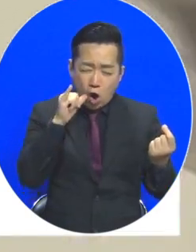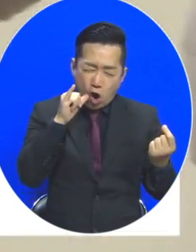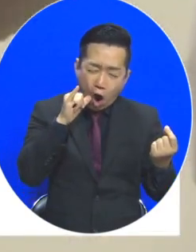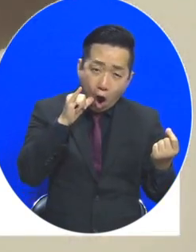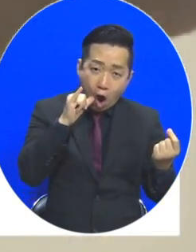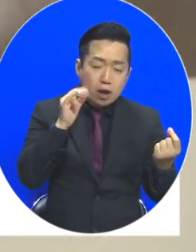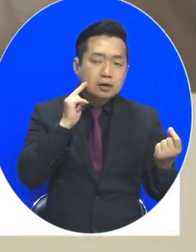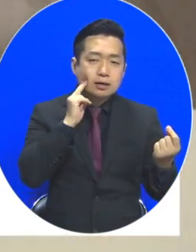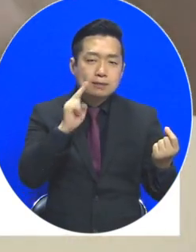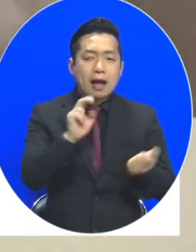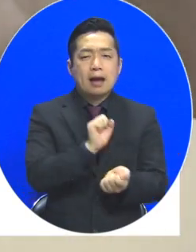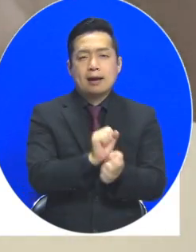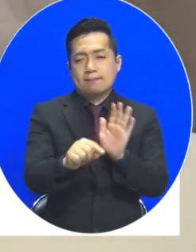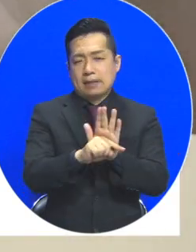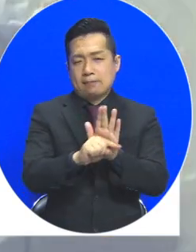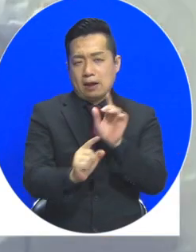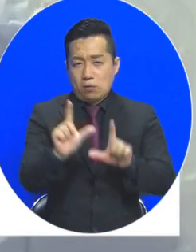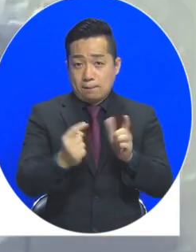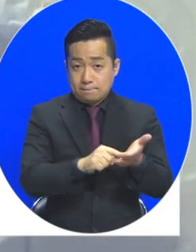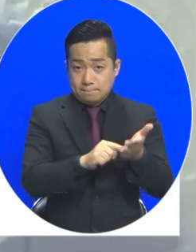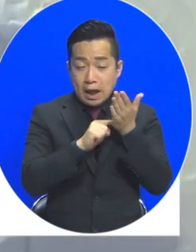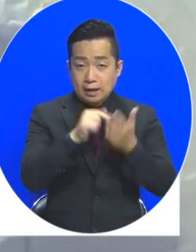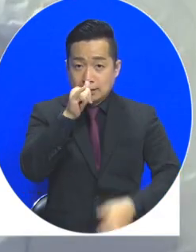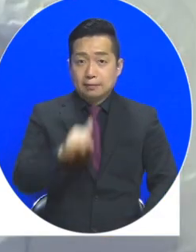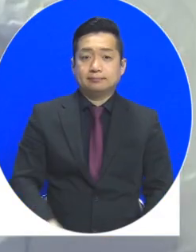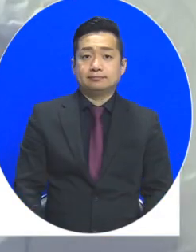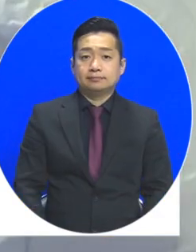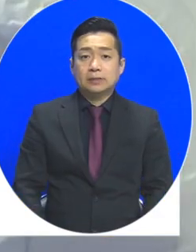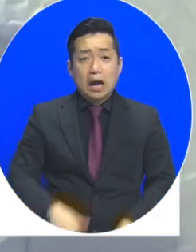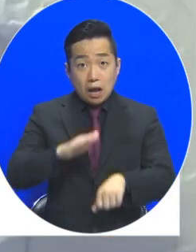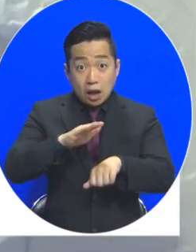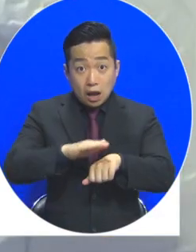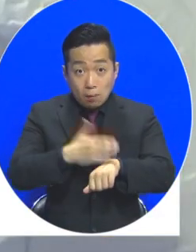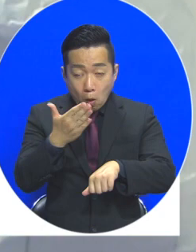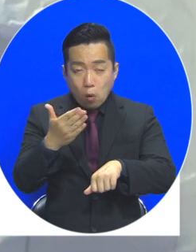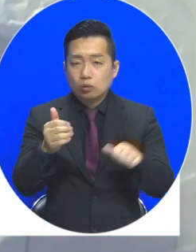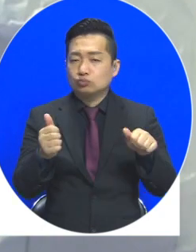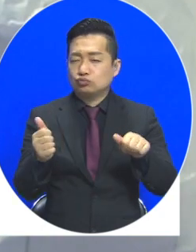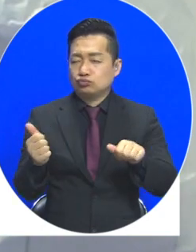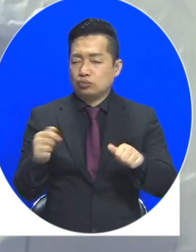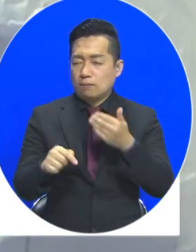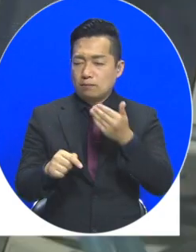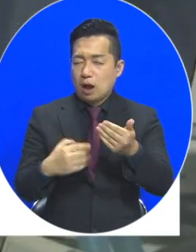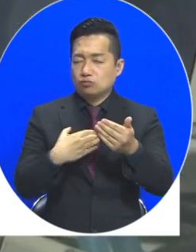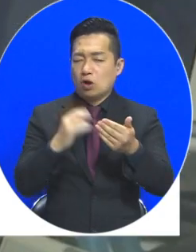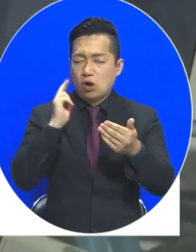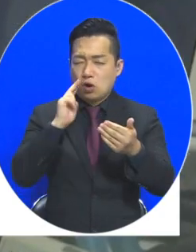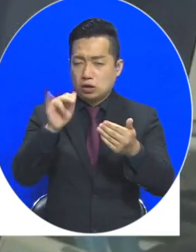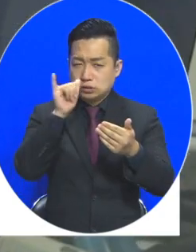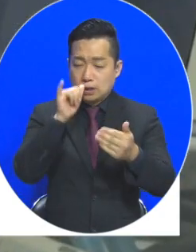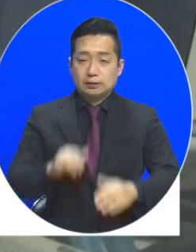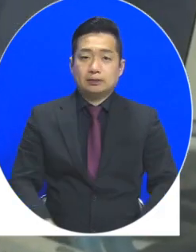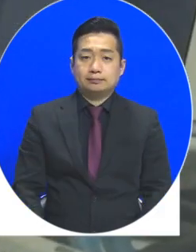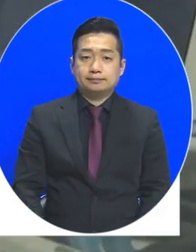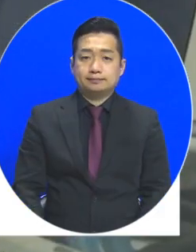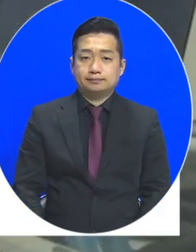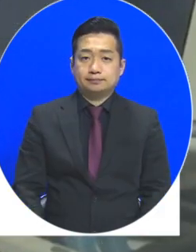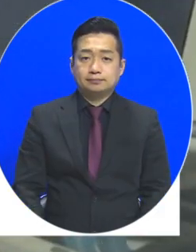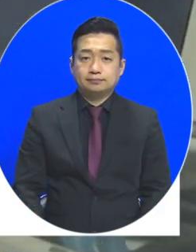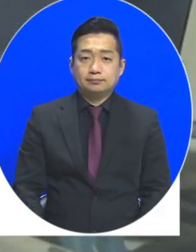중독이나 심각한 부작용에 시달릴 수 있습니다. 잘못하면 사망까지 이를 가능성도